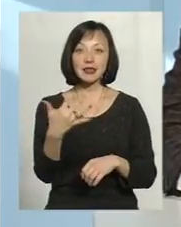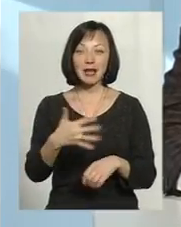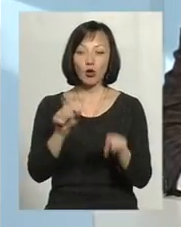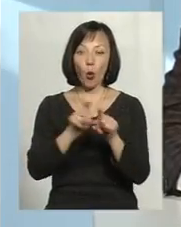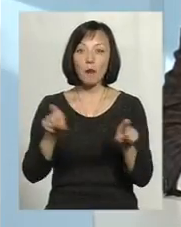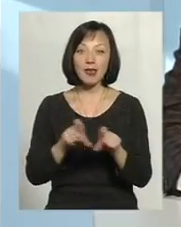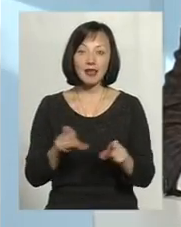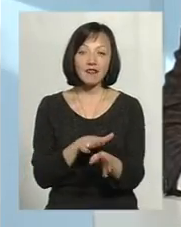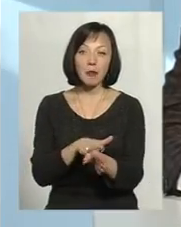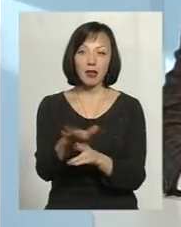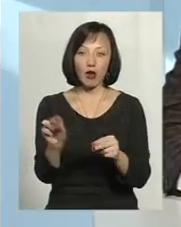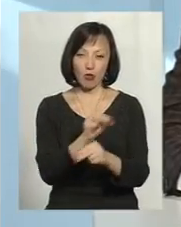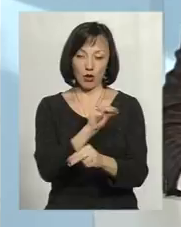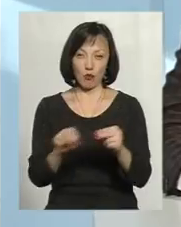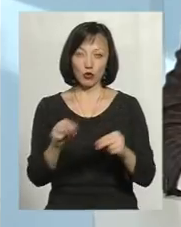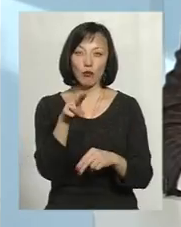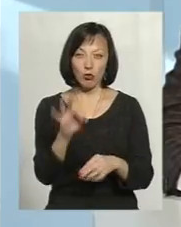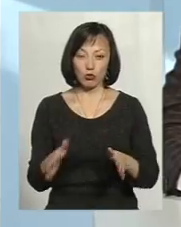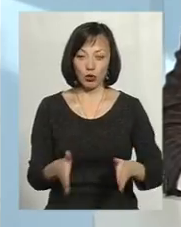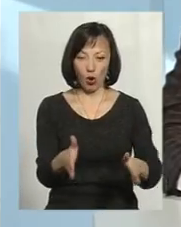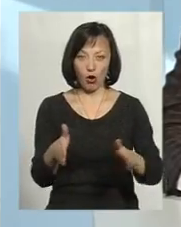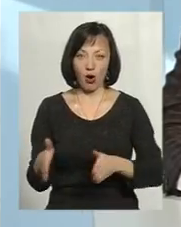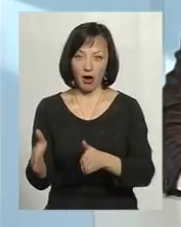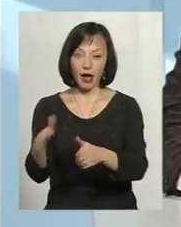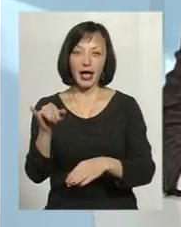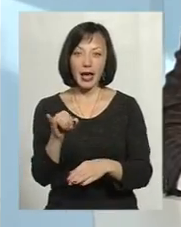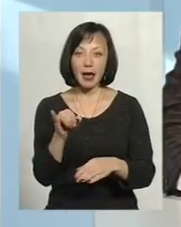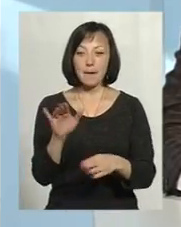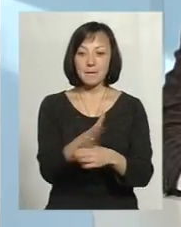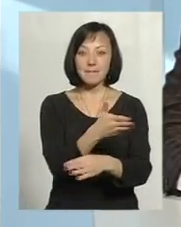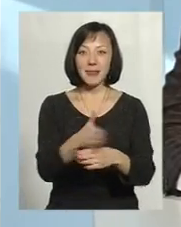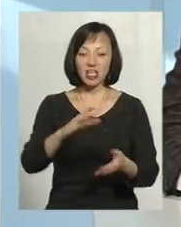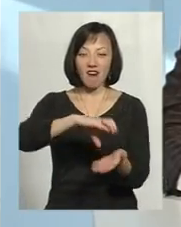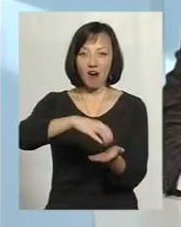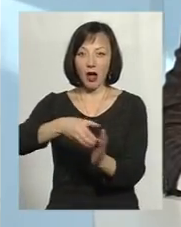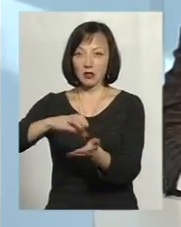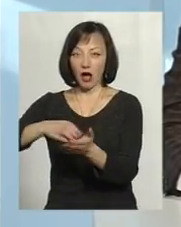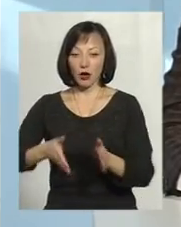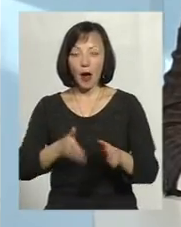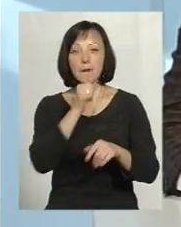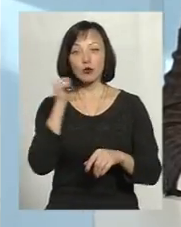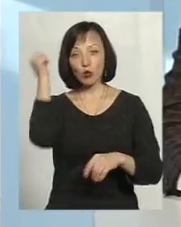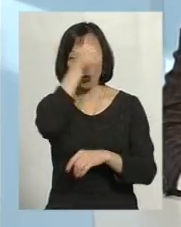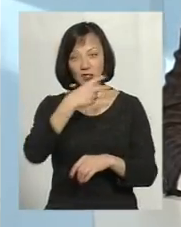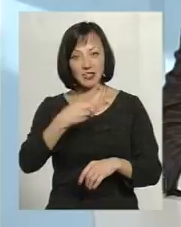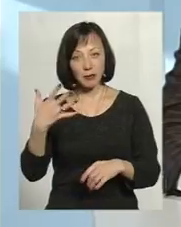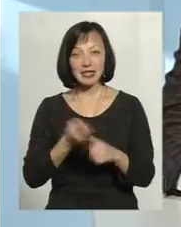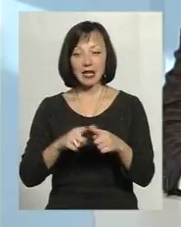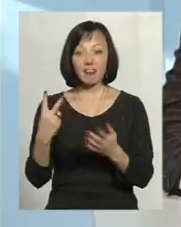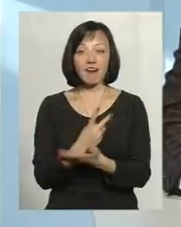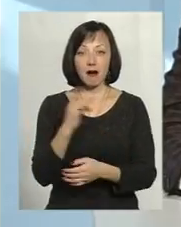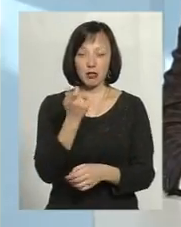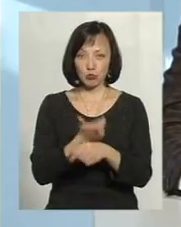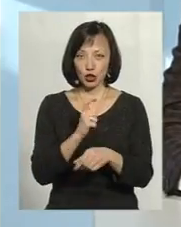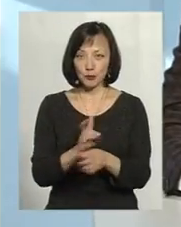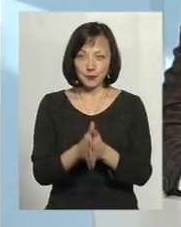об'єктів капітального ремонту по дорогах і по міжквартальних дорогах. Минулому році, наприклад, 25. Це в два рази більше. Тобто,